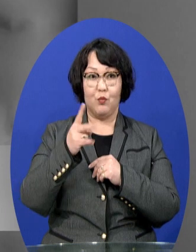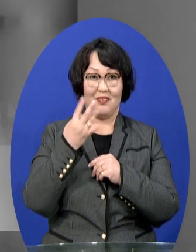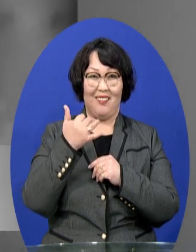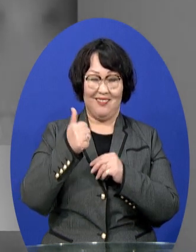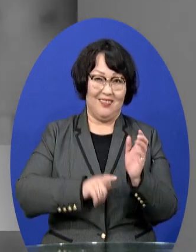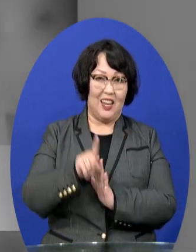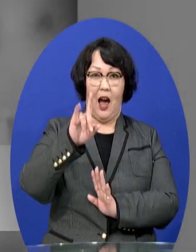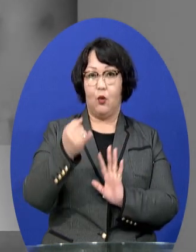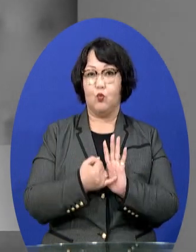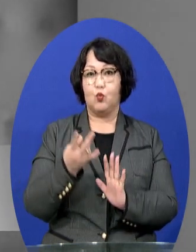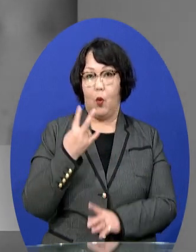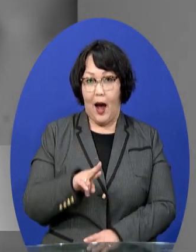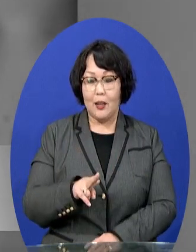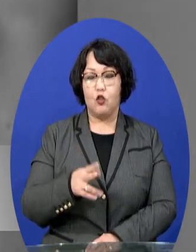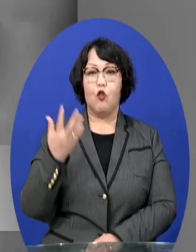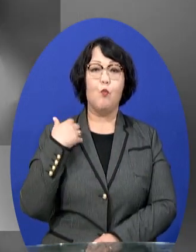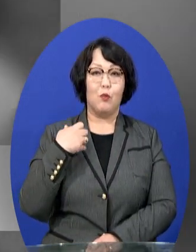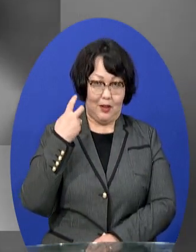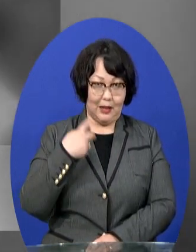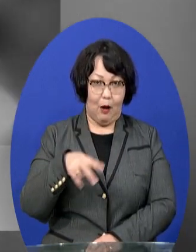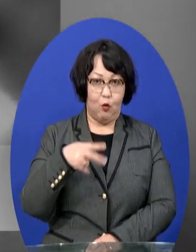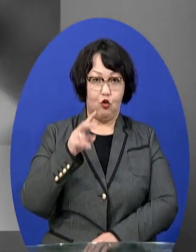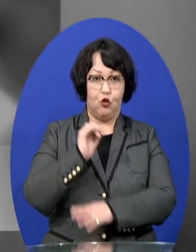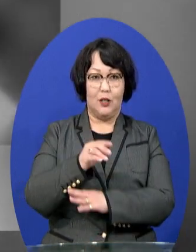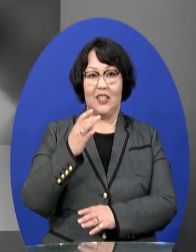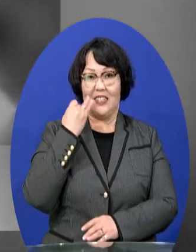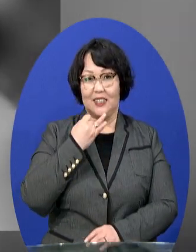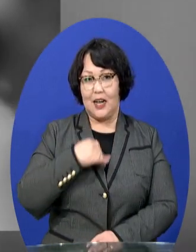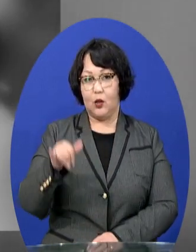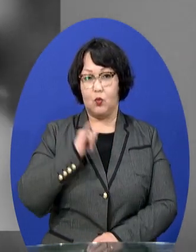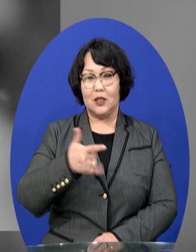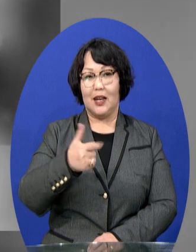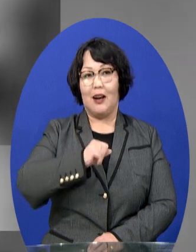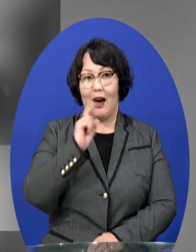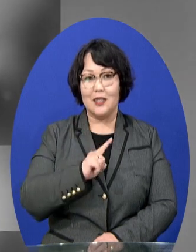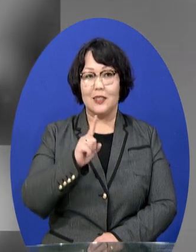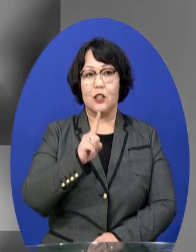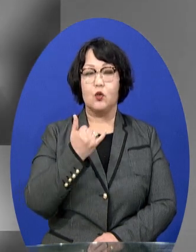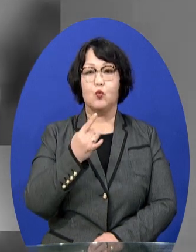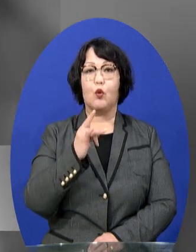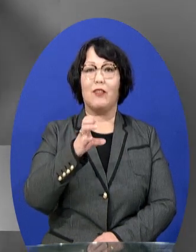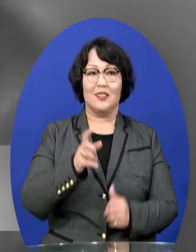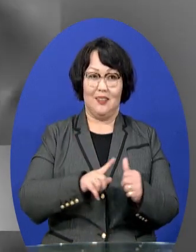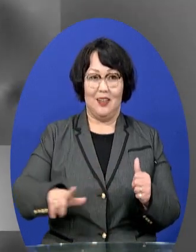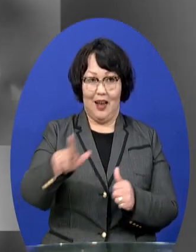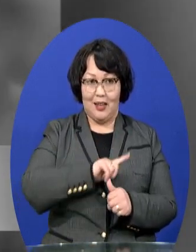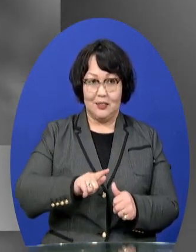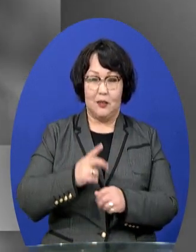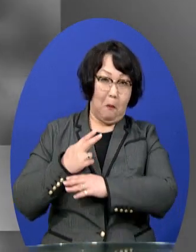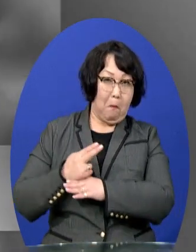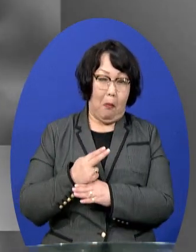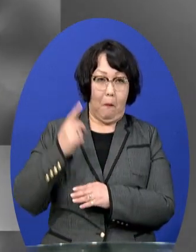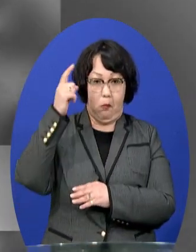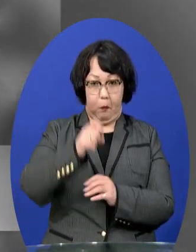сарын 16-нд буюу өнгөрсөн 5 гарагт Израиль Газын зурвасд агаараас эхний цохилт өгснөөр тус